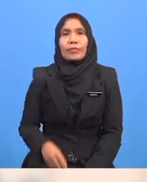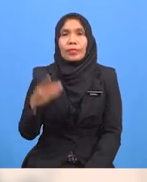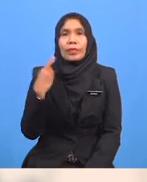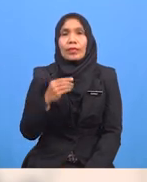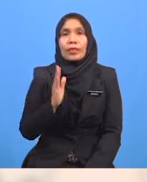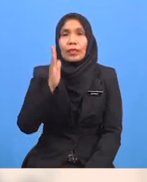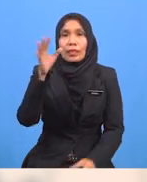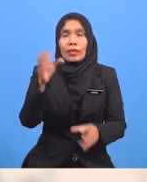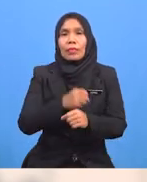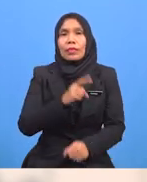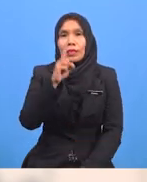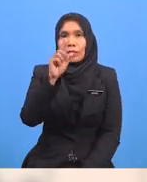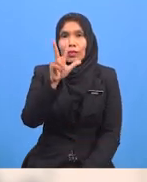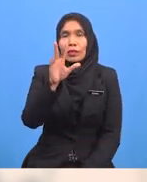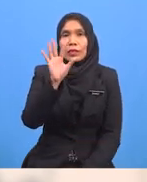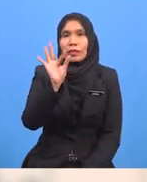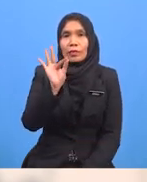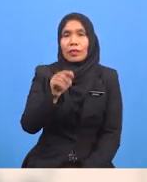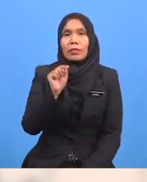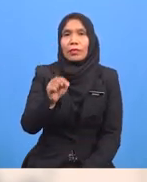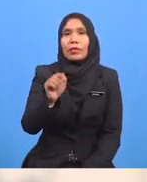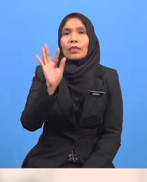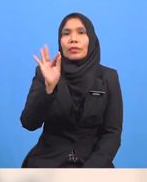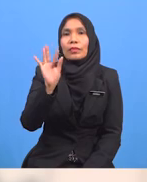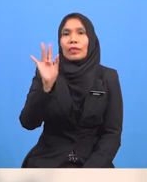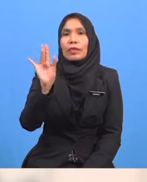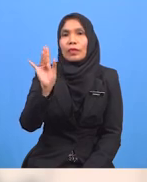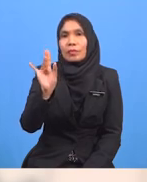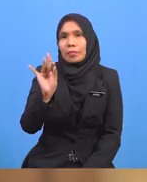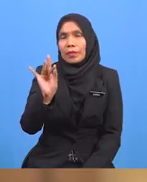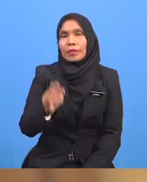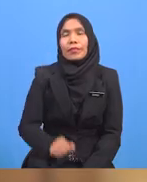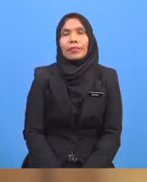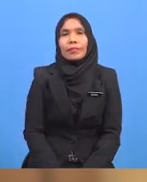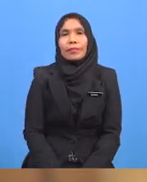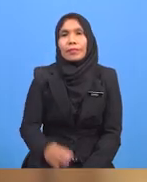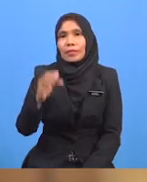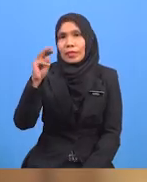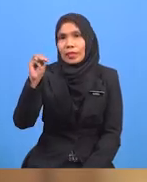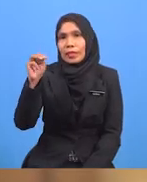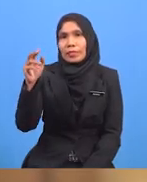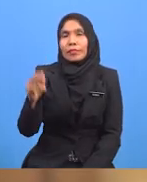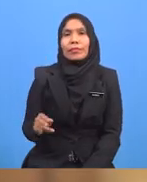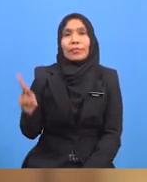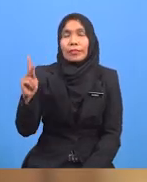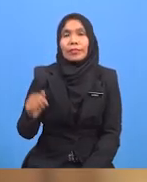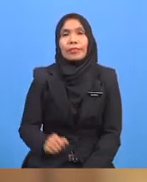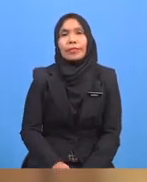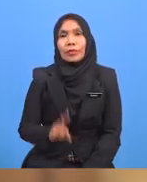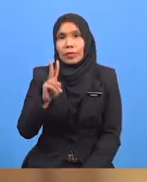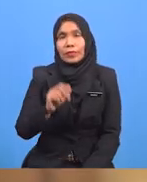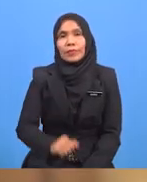139 20-an 98 cm2 kita telah selesai dengan contoh